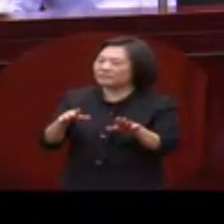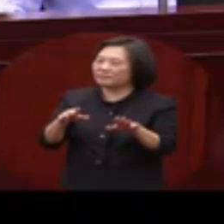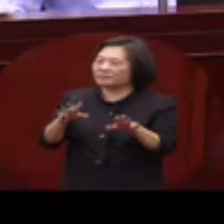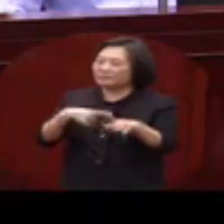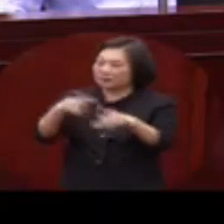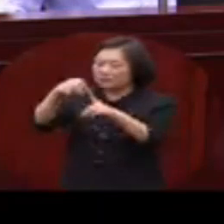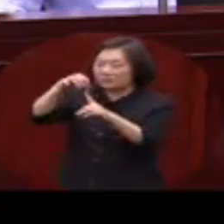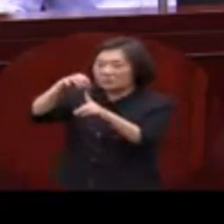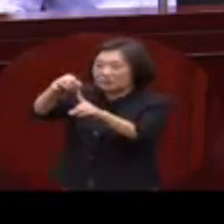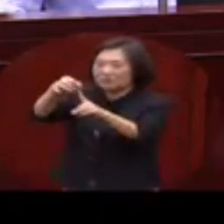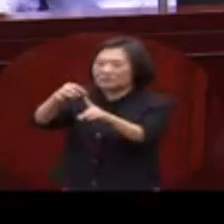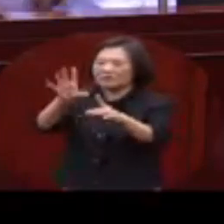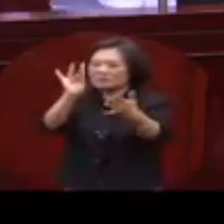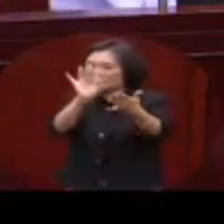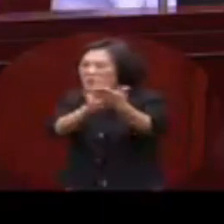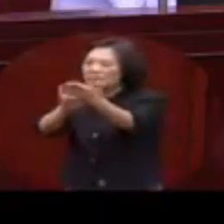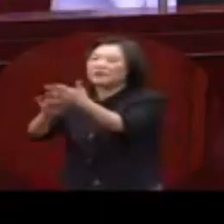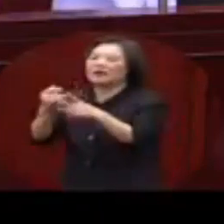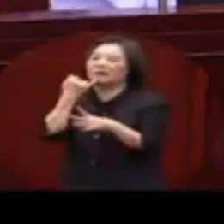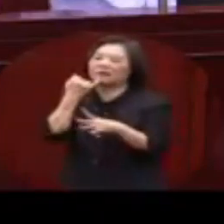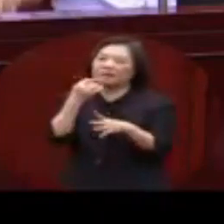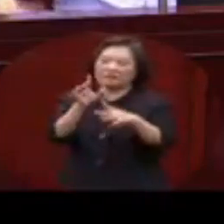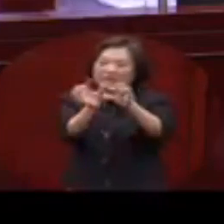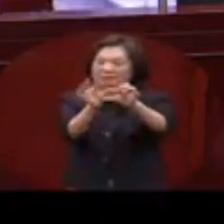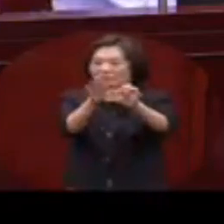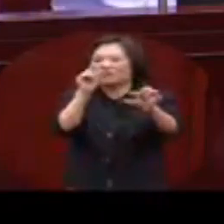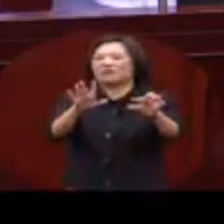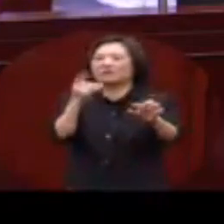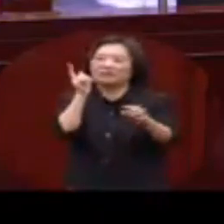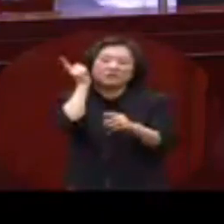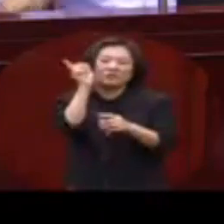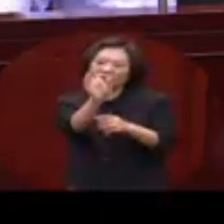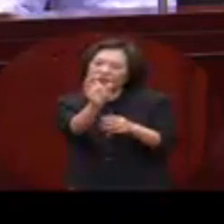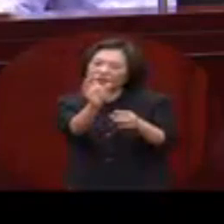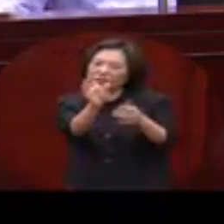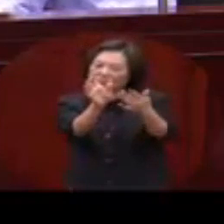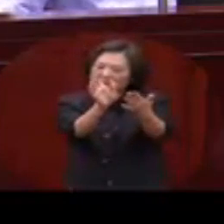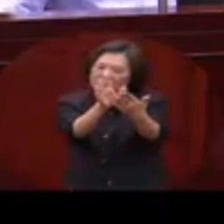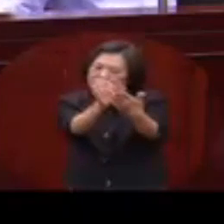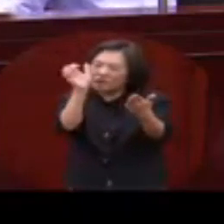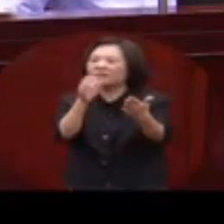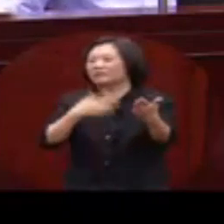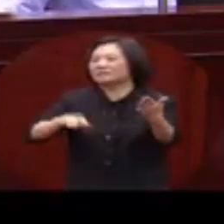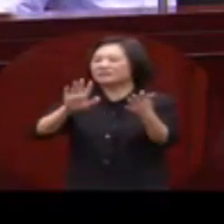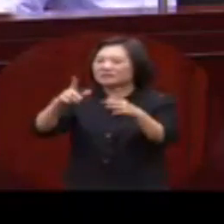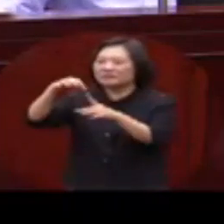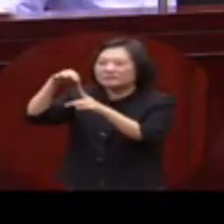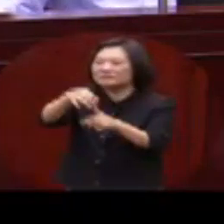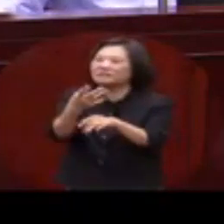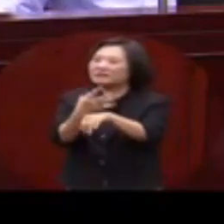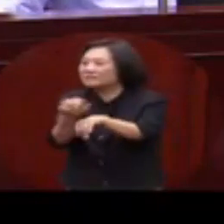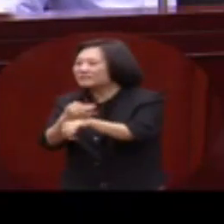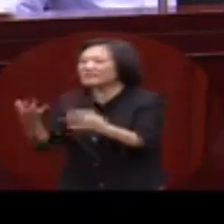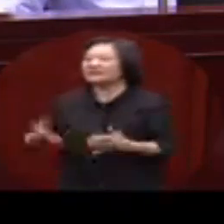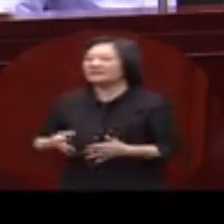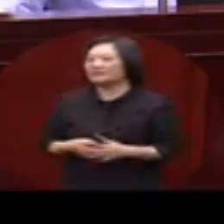车站牌会全部给它智慧化，最差就用 QR code 贴在那里，用手机一扫就直接就出来了。所以整个我们这也